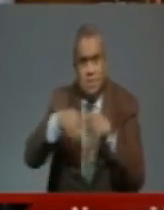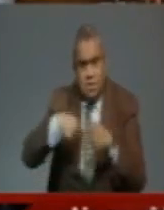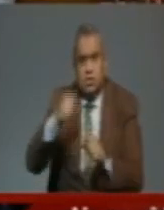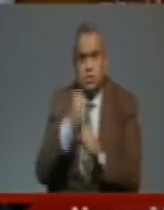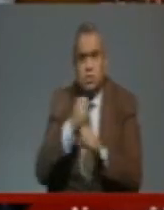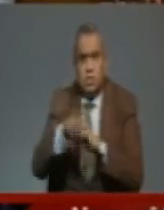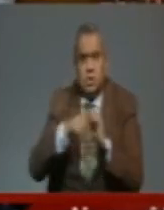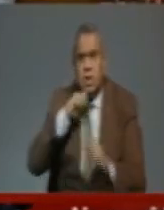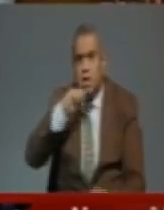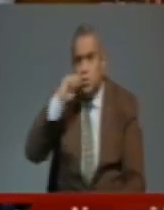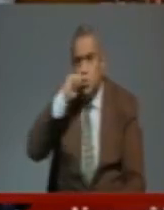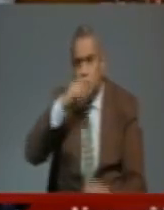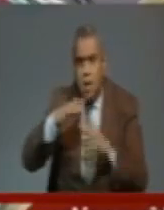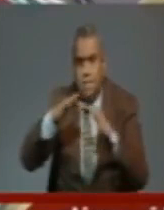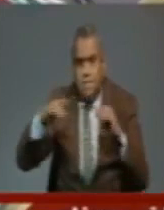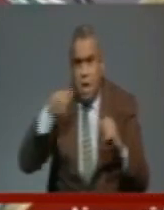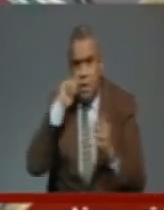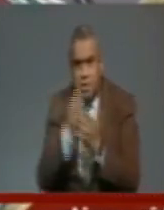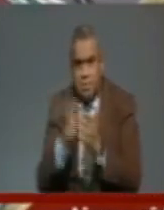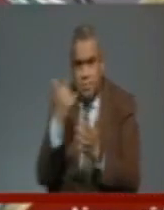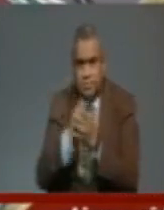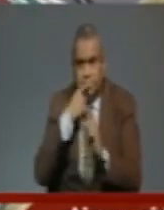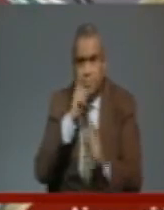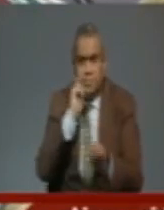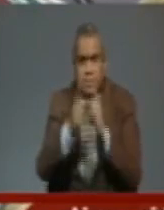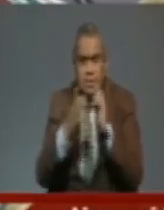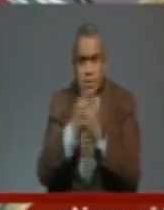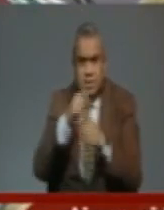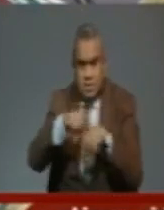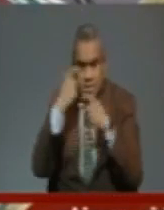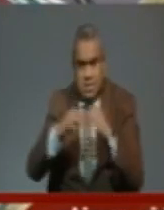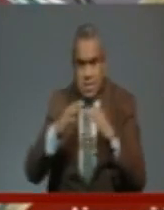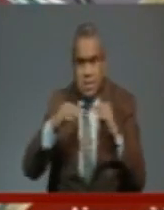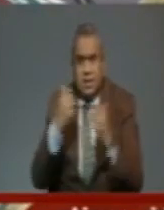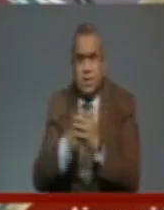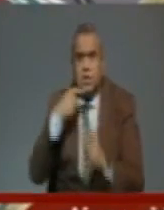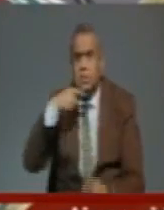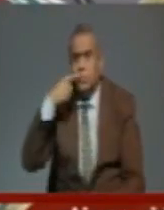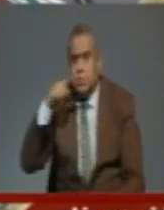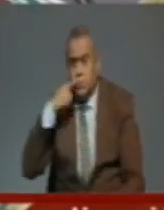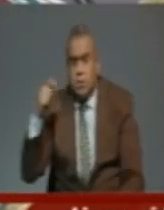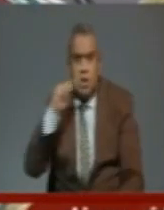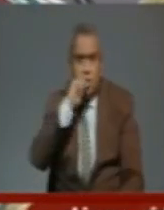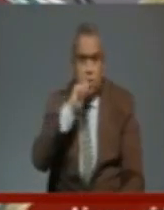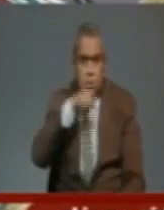دمياط، مينا دمياط زي ما حضرتك وجهت كده كانت هي المينا الثاني في البلد، كان عندنا اسكندريه ودمياط، الواحد الحمد لله دلوقتي عندنا